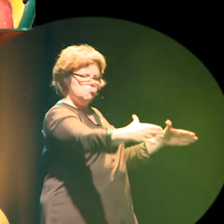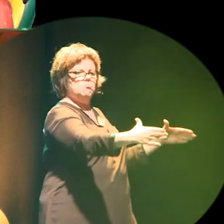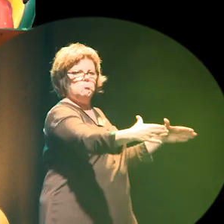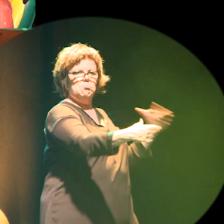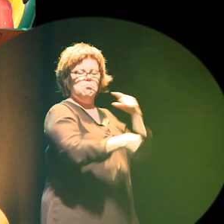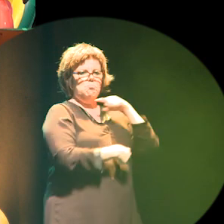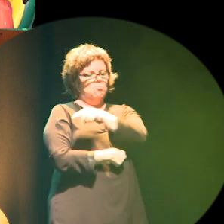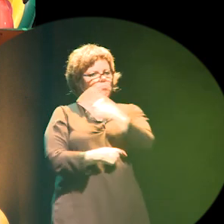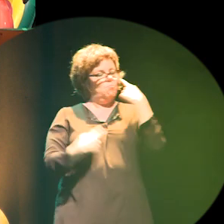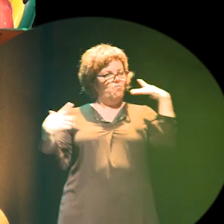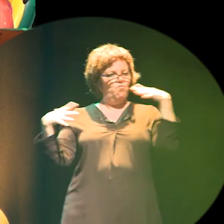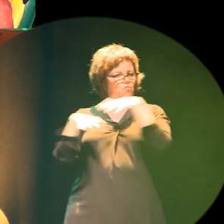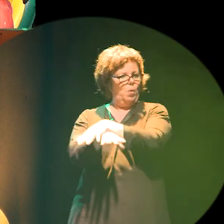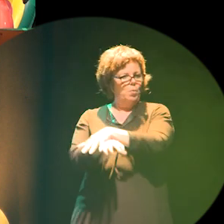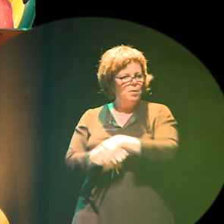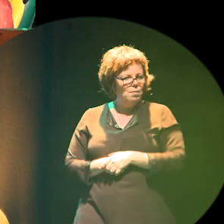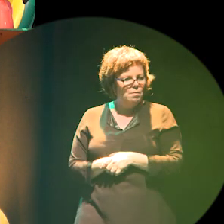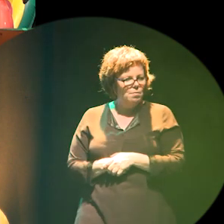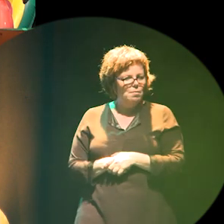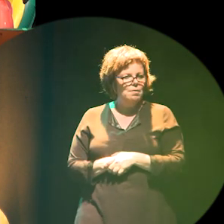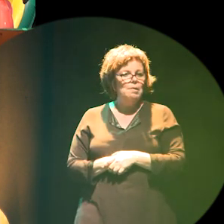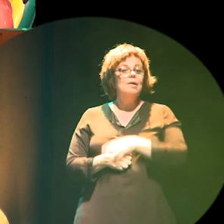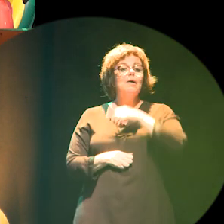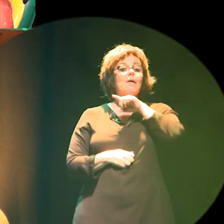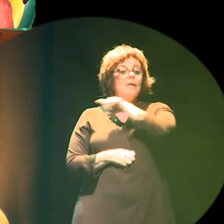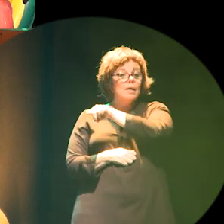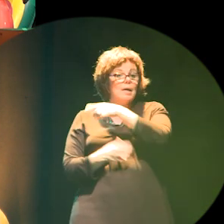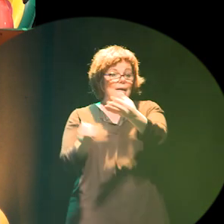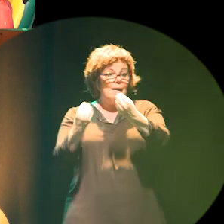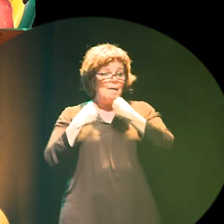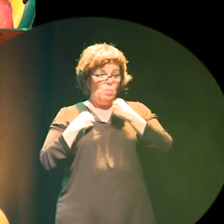Donc, pour comprendre le rôle du phytoplancton dans la régulation du climat,